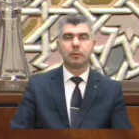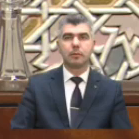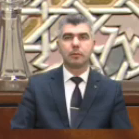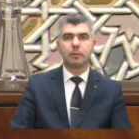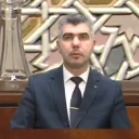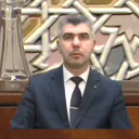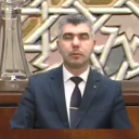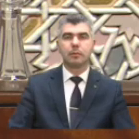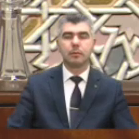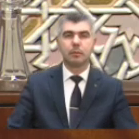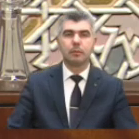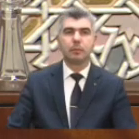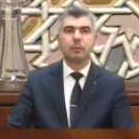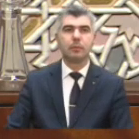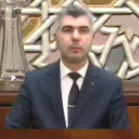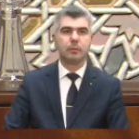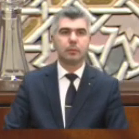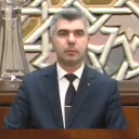إذا أردتم.